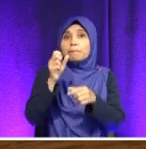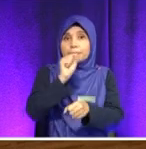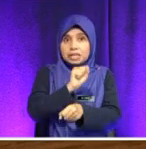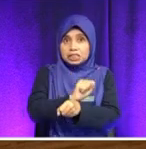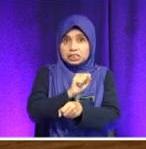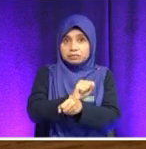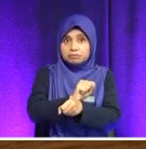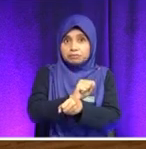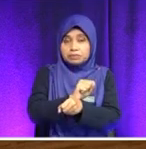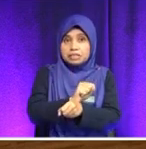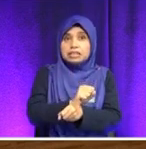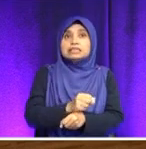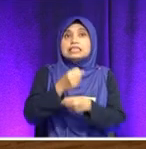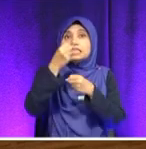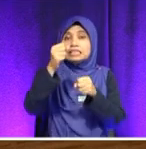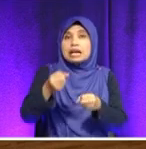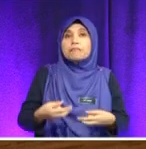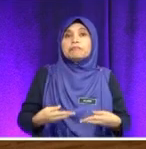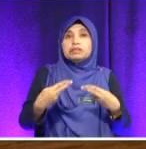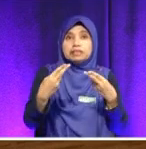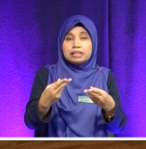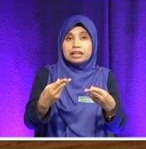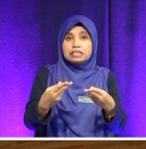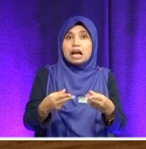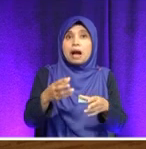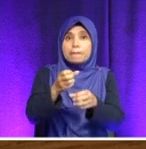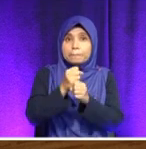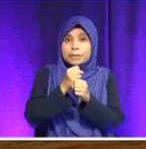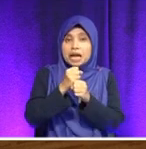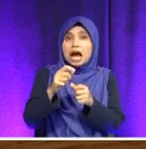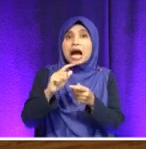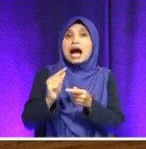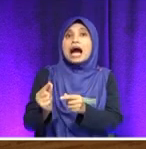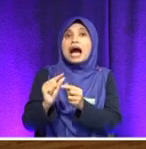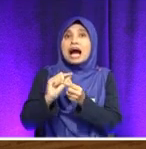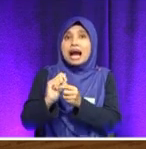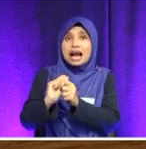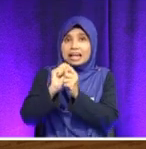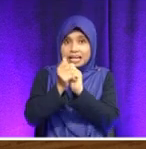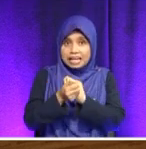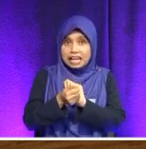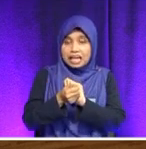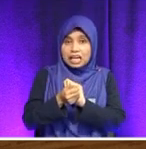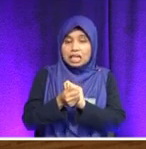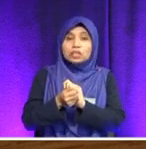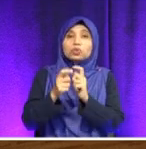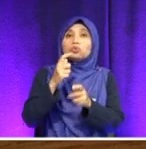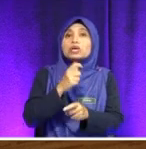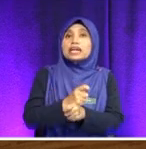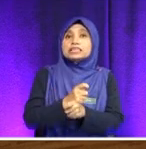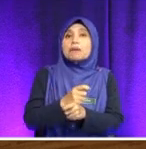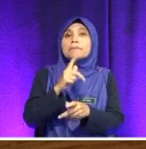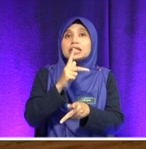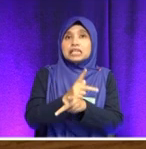bus boy ataupun bus girl mengambil alih tugas staf yang tidak hadir, bertanggungjawab menerima tempahan,